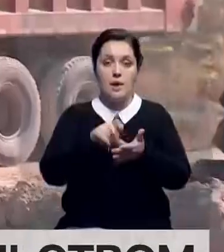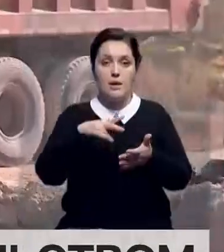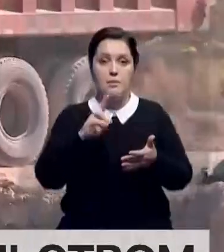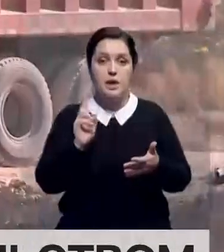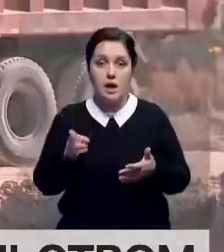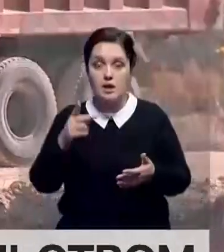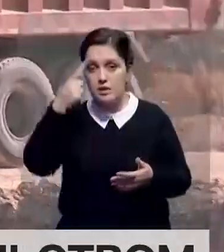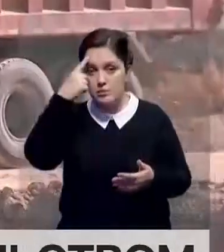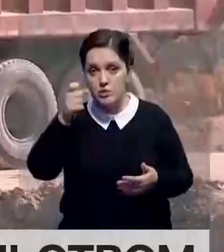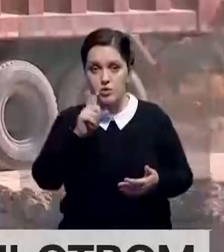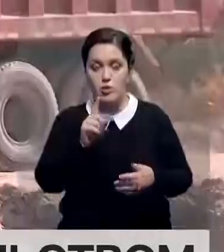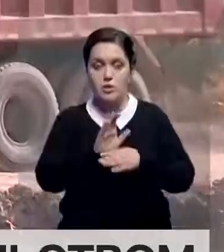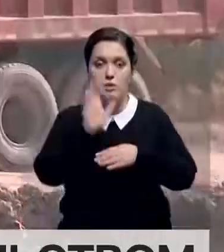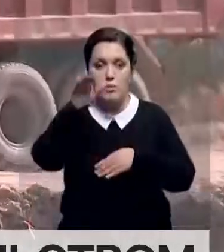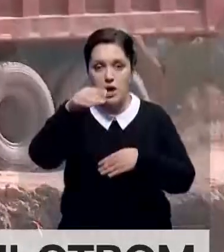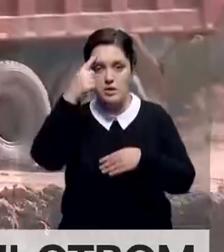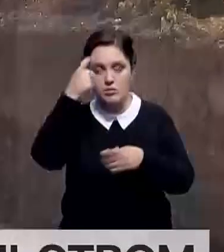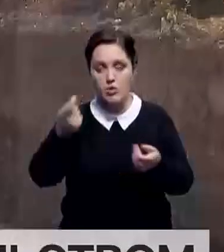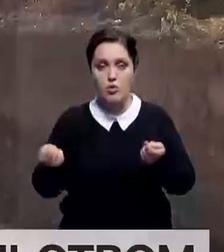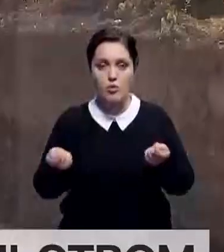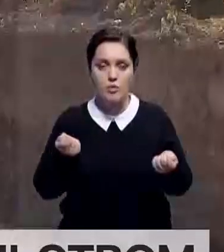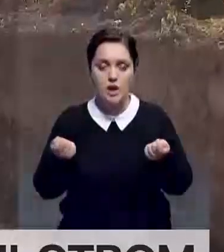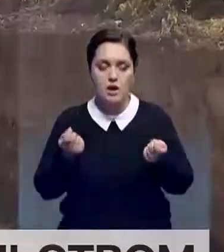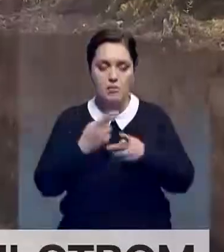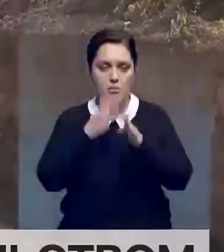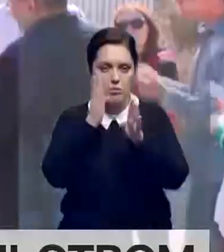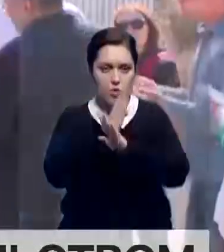НПК сообщили, что направили запрос в управление урбанистики.